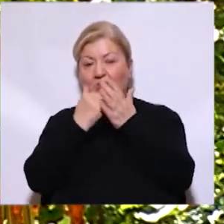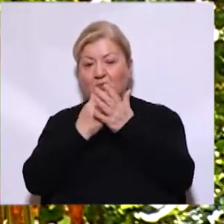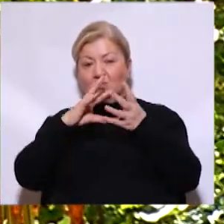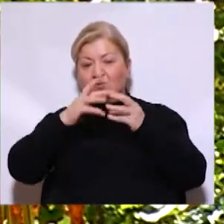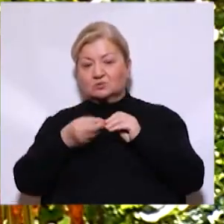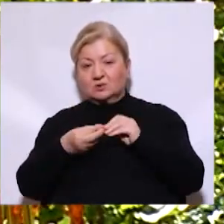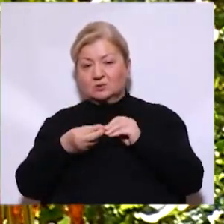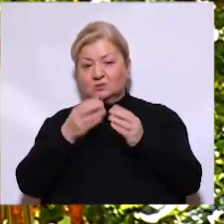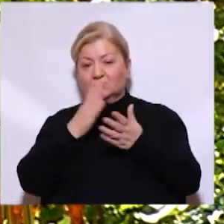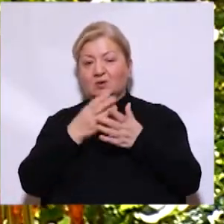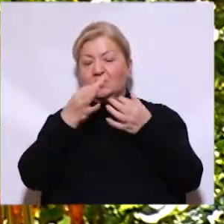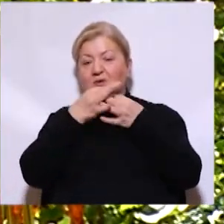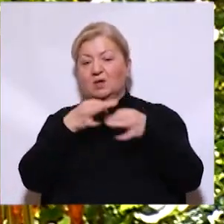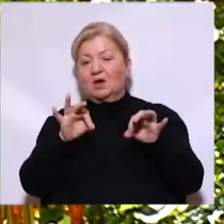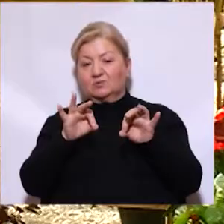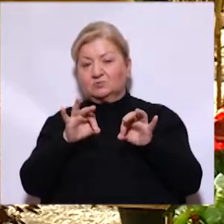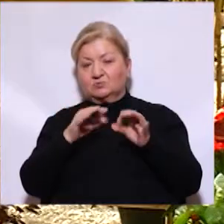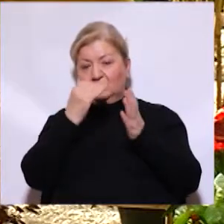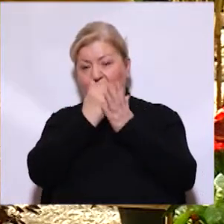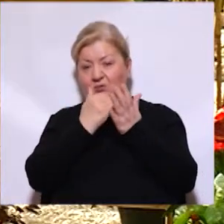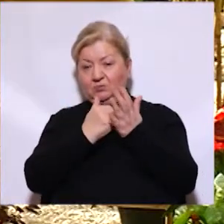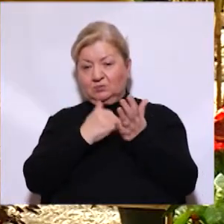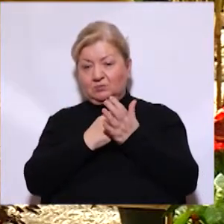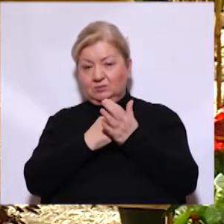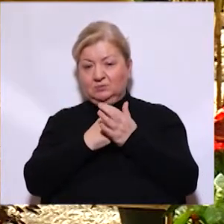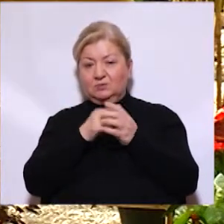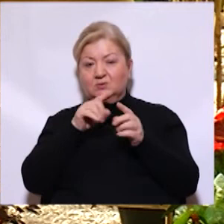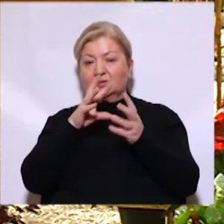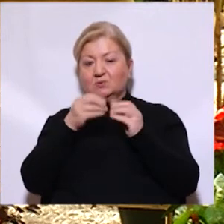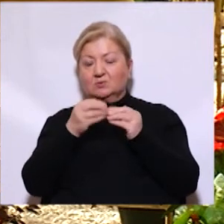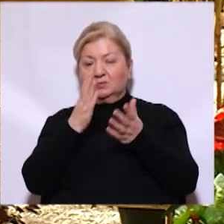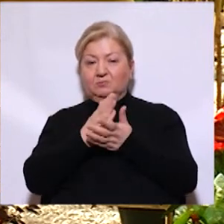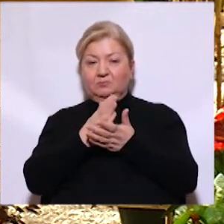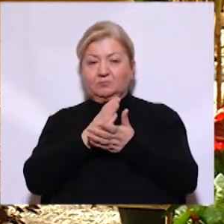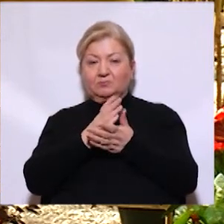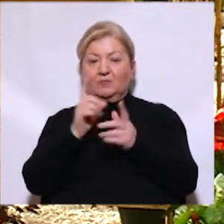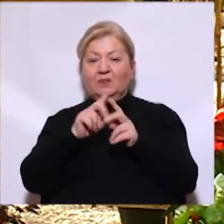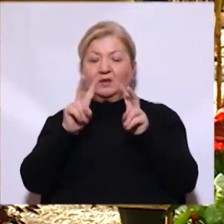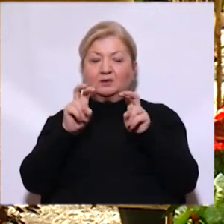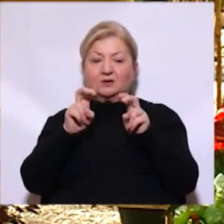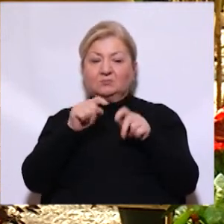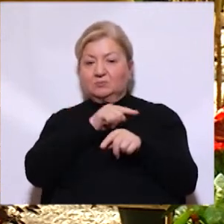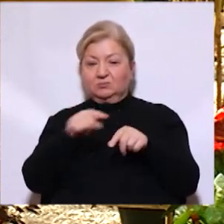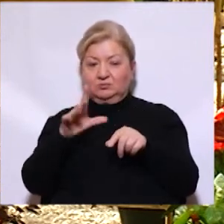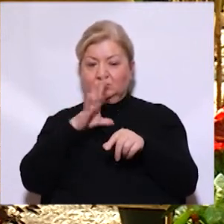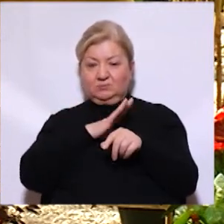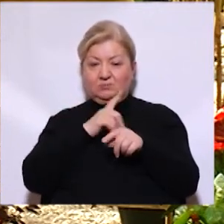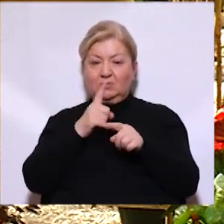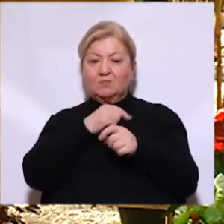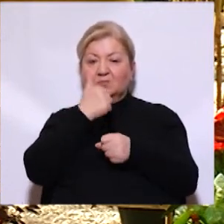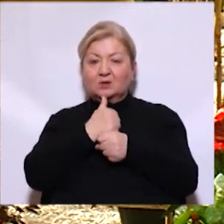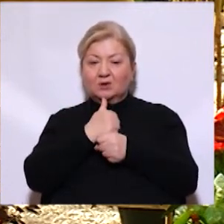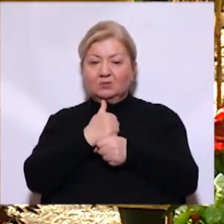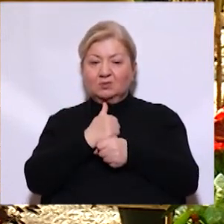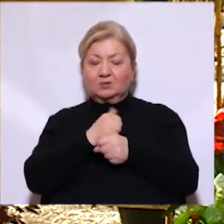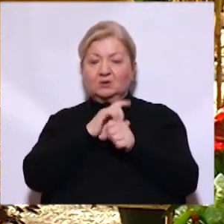გაკვეთილი, შემაჯამებელი, თავისუფალი გაკვეთილი, ხო? აი ეს არის მოკლედ რა თემებიც გავიარეთ და